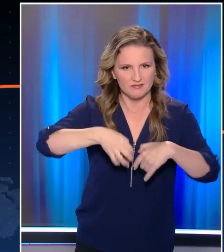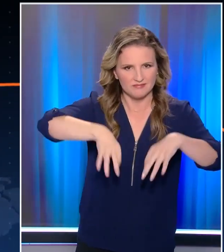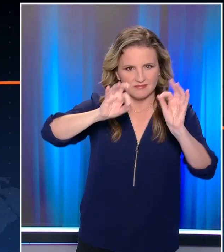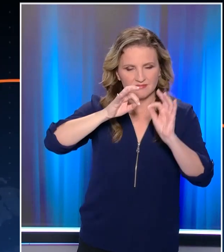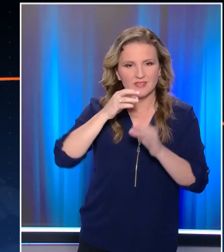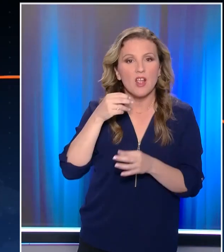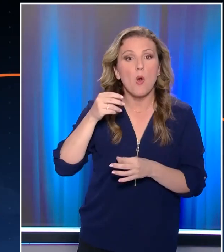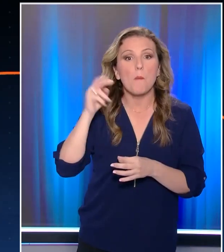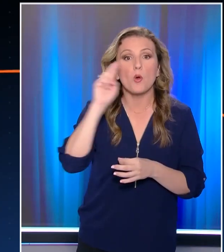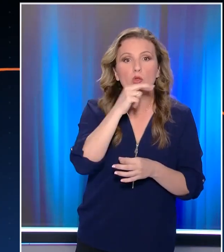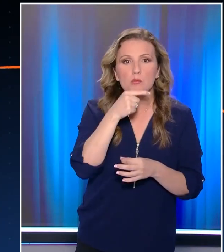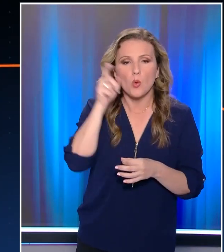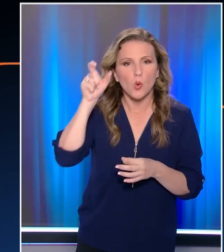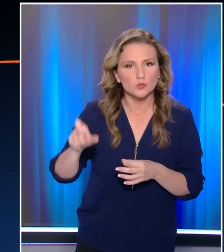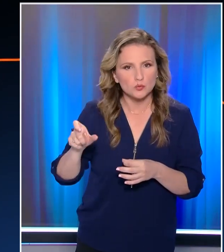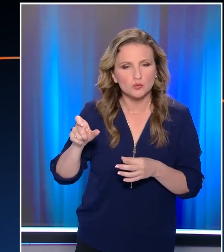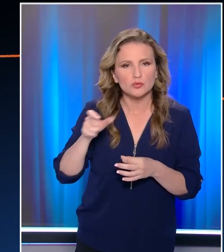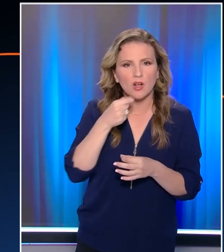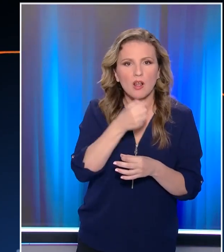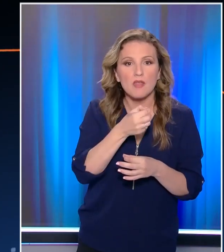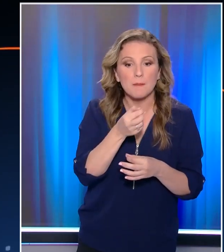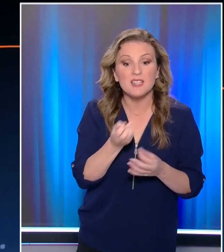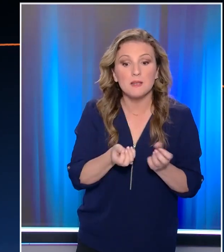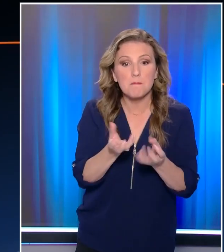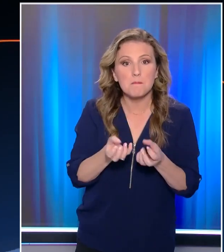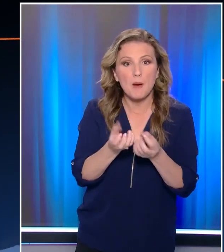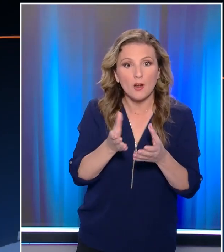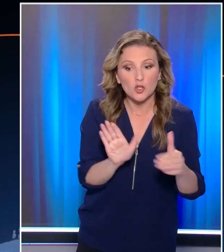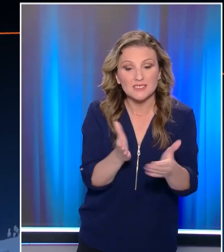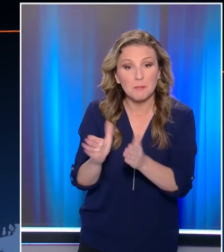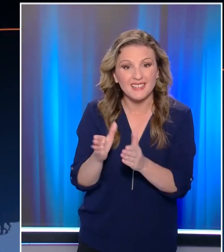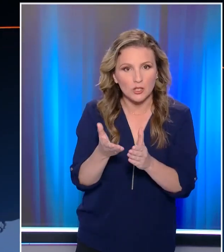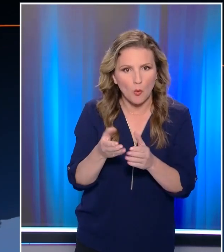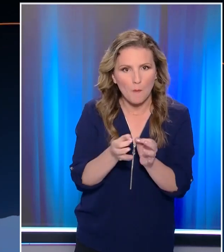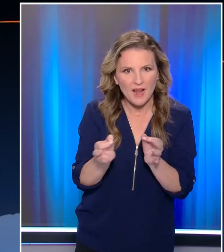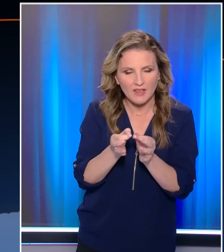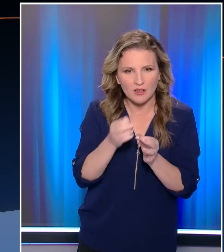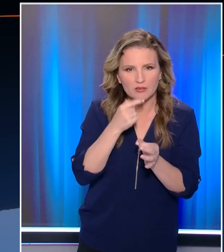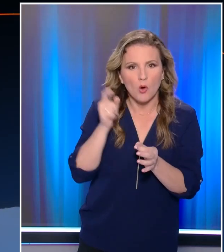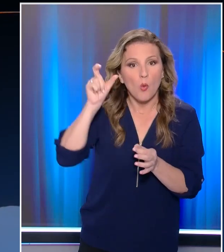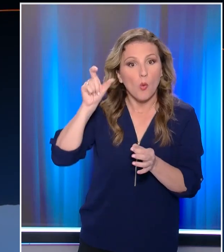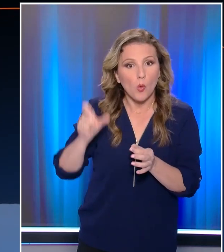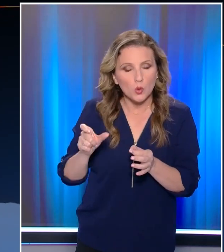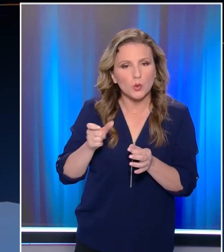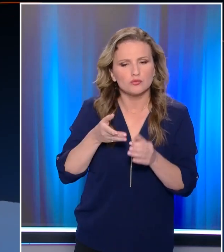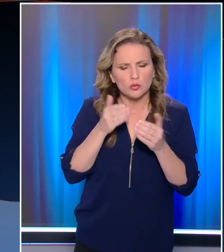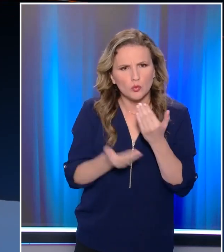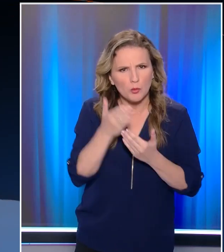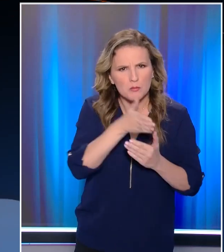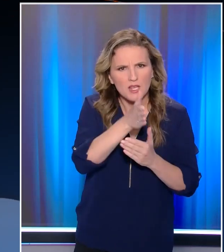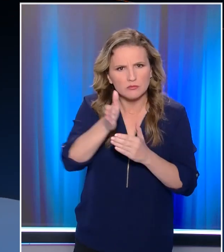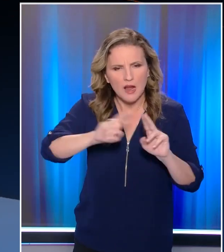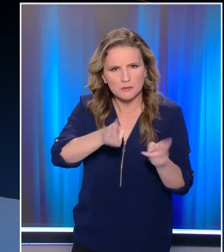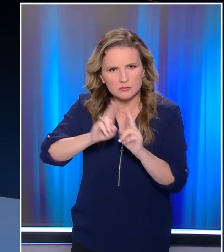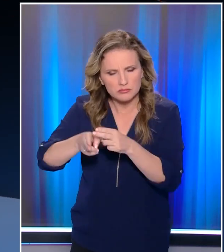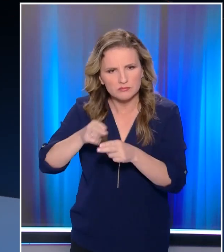του αναμένεται να δώσει ο Πρωθυπουργός σε σχέση με το πακέτο των παροχών. Ο κ. Μητσοτάκης επισκέφτηκε το πρωί τα περίπτερα της Διεθνούς